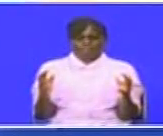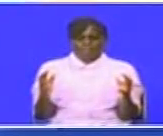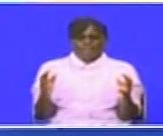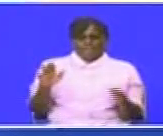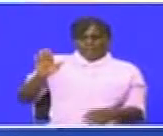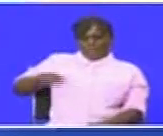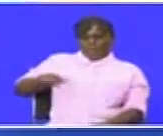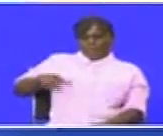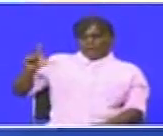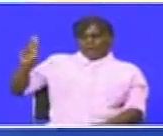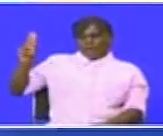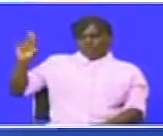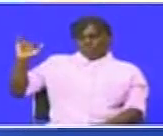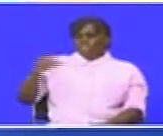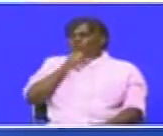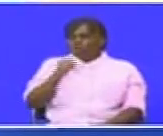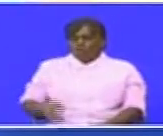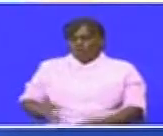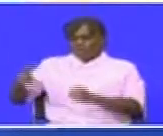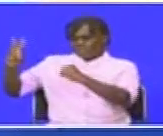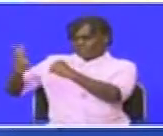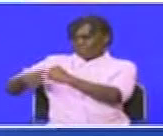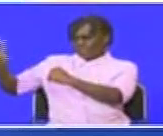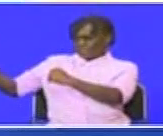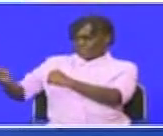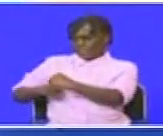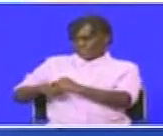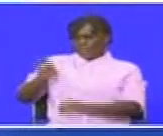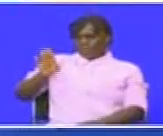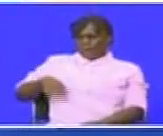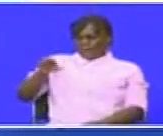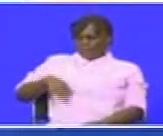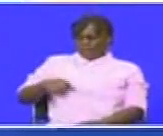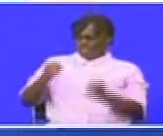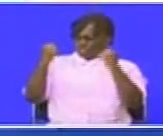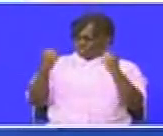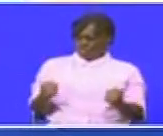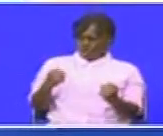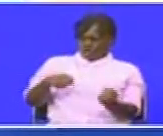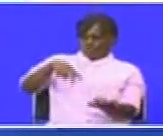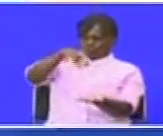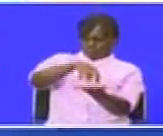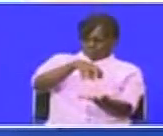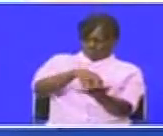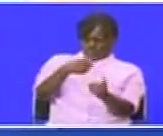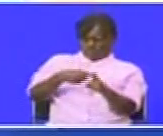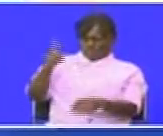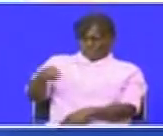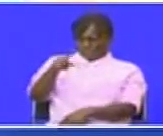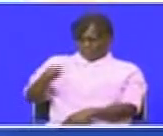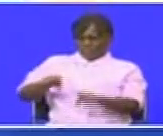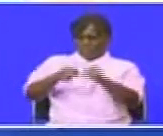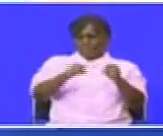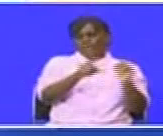Na Mama Lucy Kibaki ambaye amefariki akiwa na miaka 76 ametajwa kuwa mama wa msimamo dhabiti. Hakusita kumkosoa aliyekwenda kinyume na